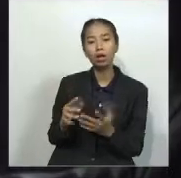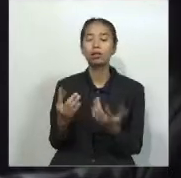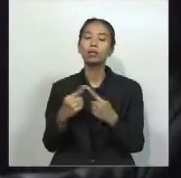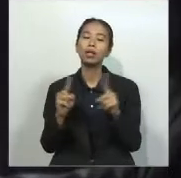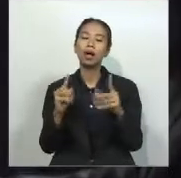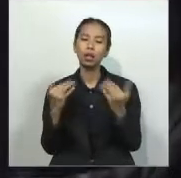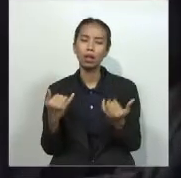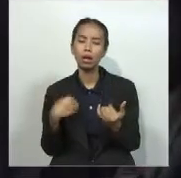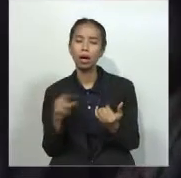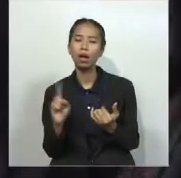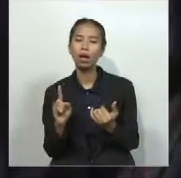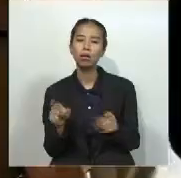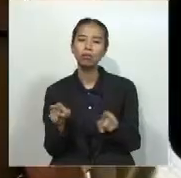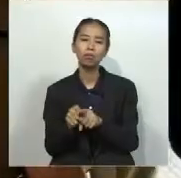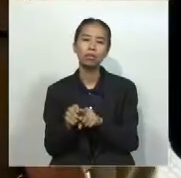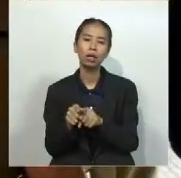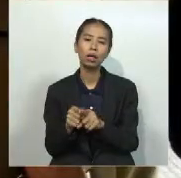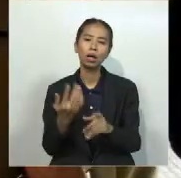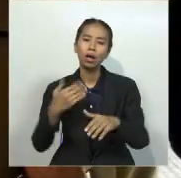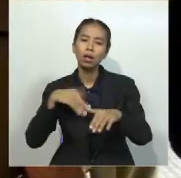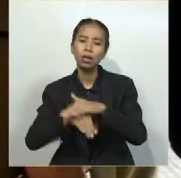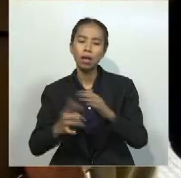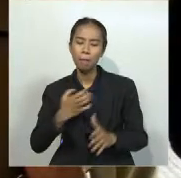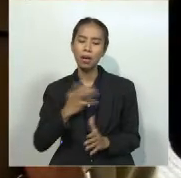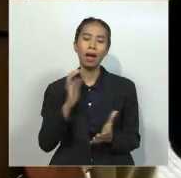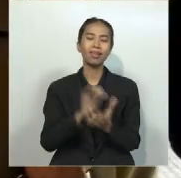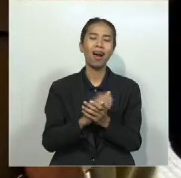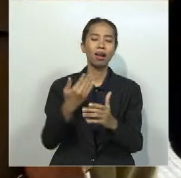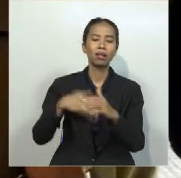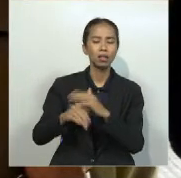เนี่ยมันเป็นเรื่องของการหนีการแต่งงานมานะครับ